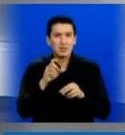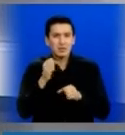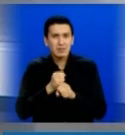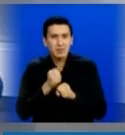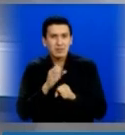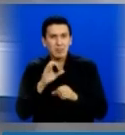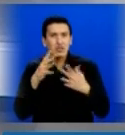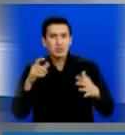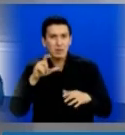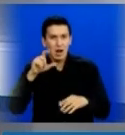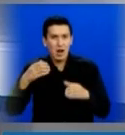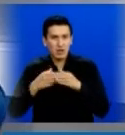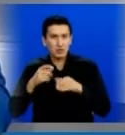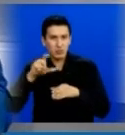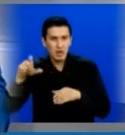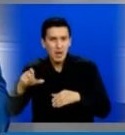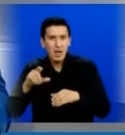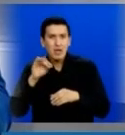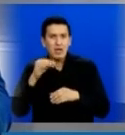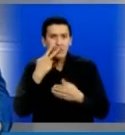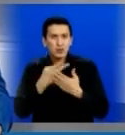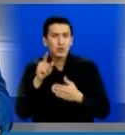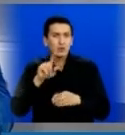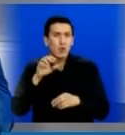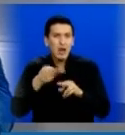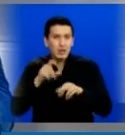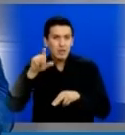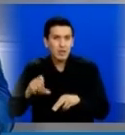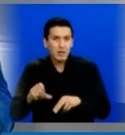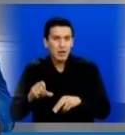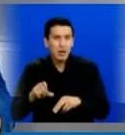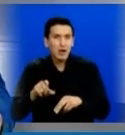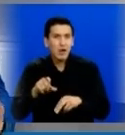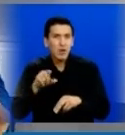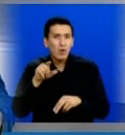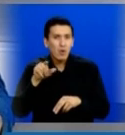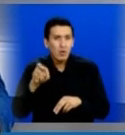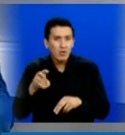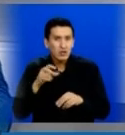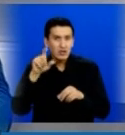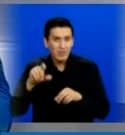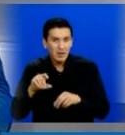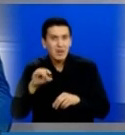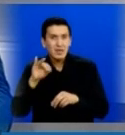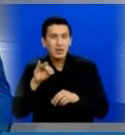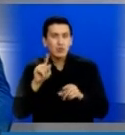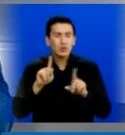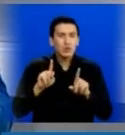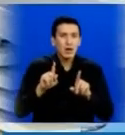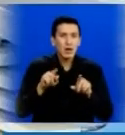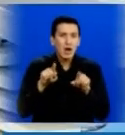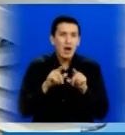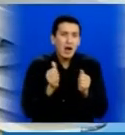большим количеством людей. И почему-то вижу ощущение, что это, то есть вижу и человека, и что-то вот